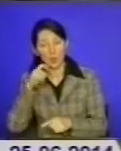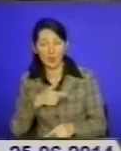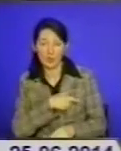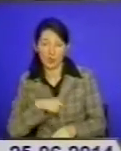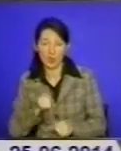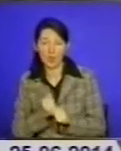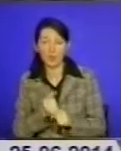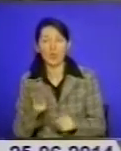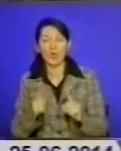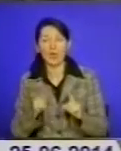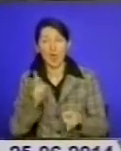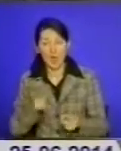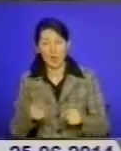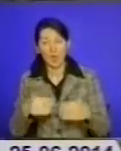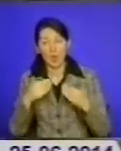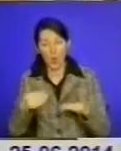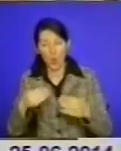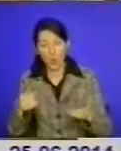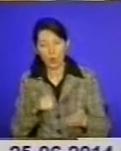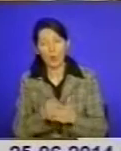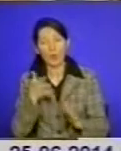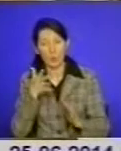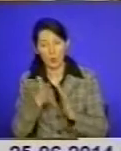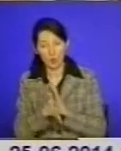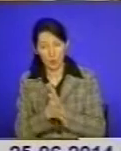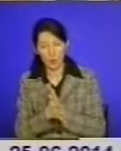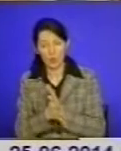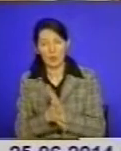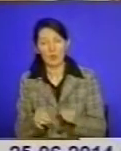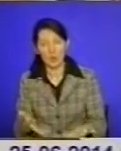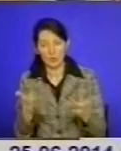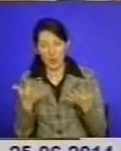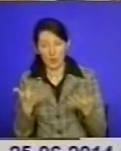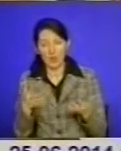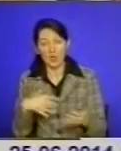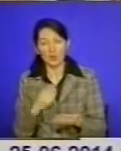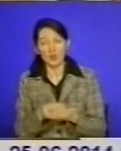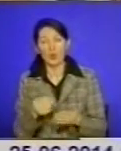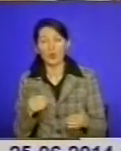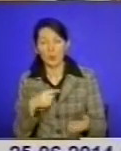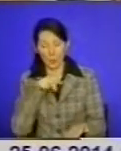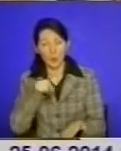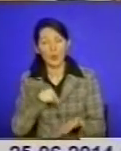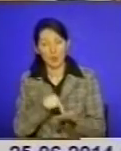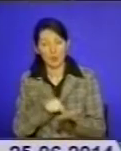крок до прозорості у роботі органів влади і виявлять свою позицію щодо боротьби з корупцією.